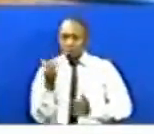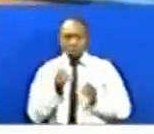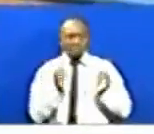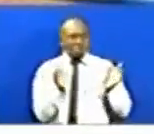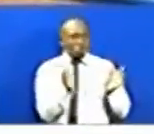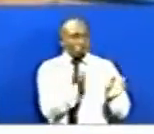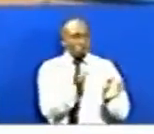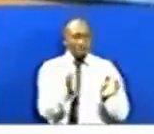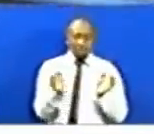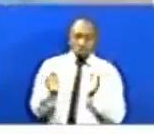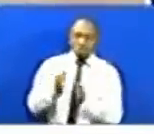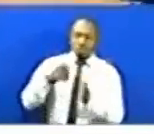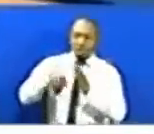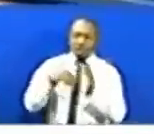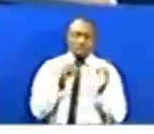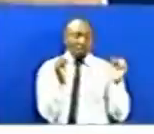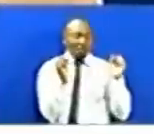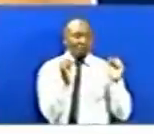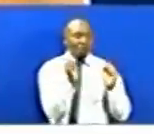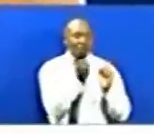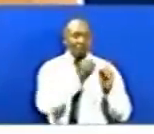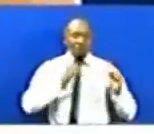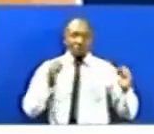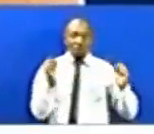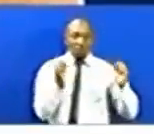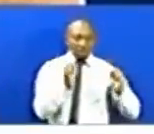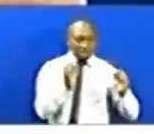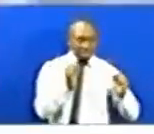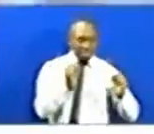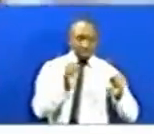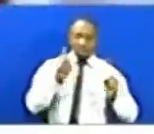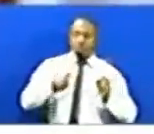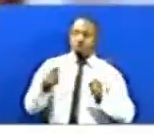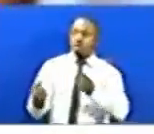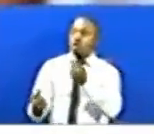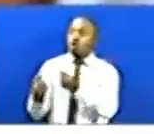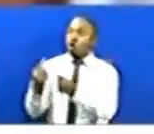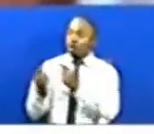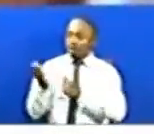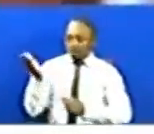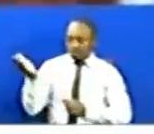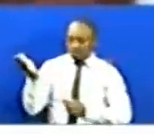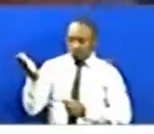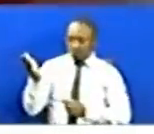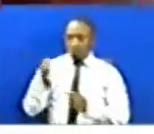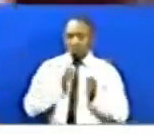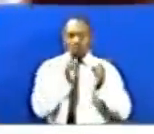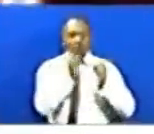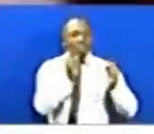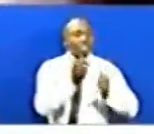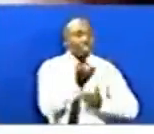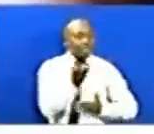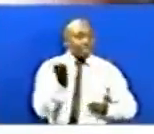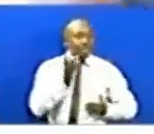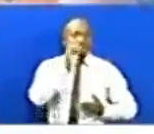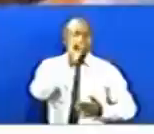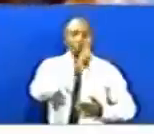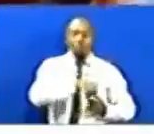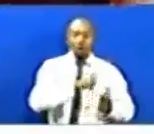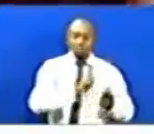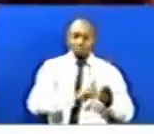zikiwa zimehifadhiwa katika jokofu lililokuwa jikoni, na jokofu lingine lilikuwa